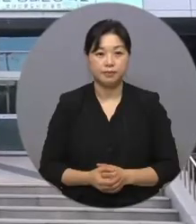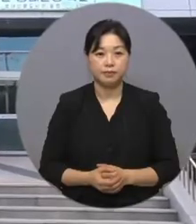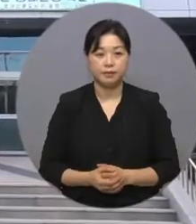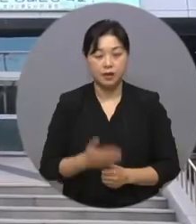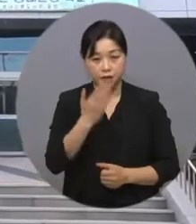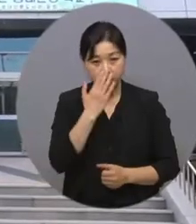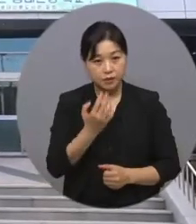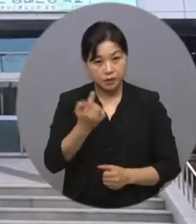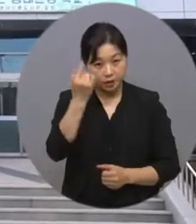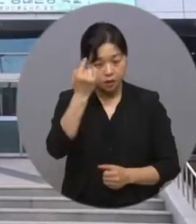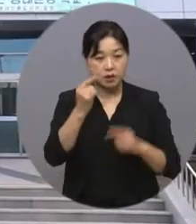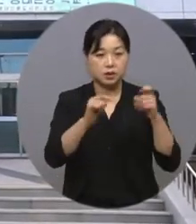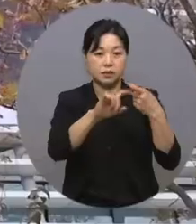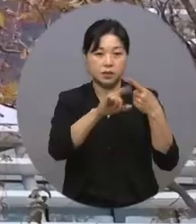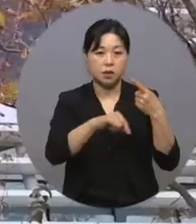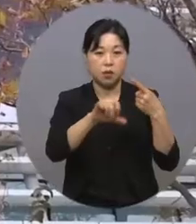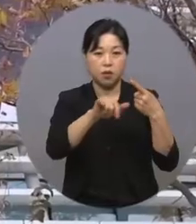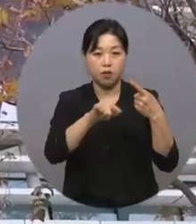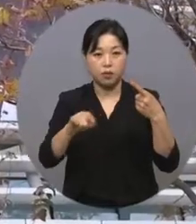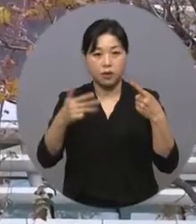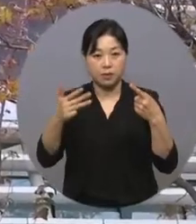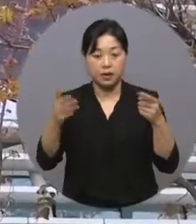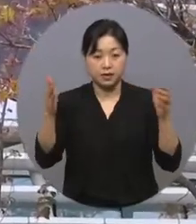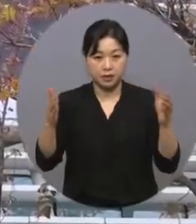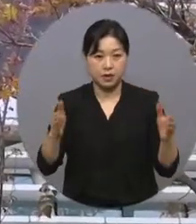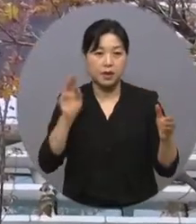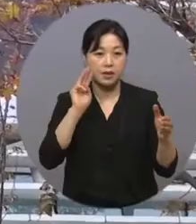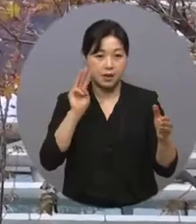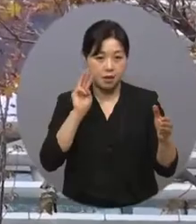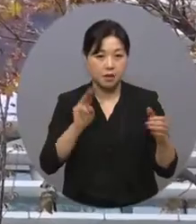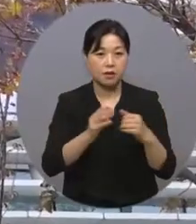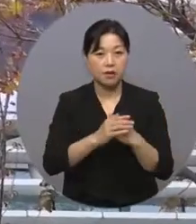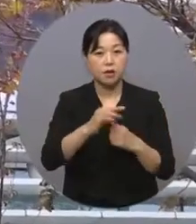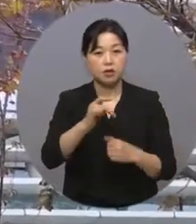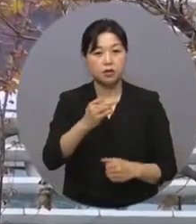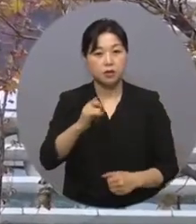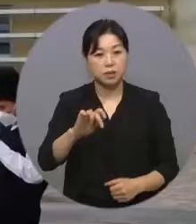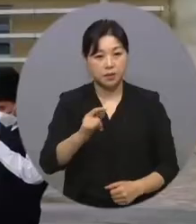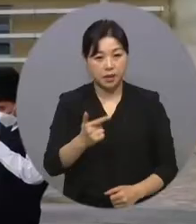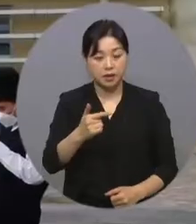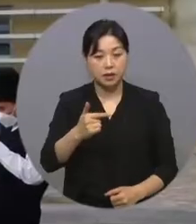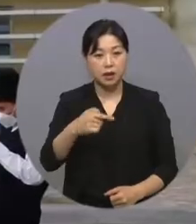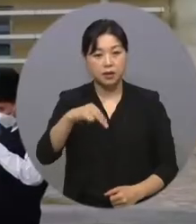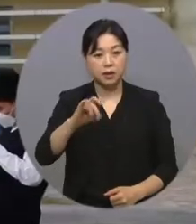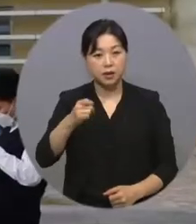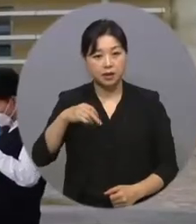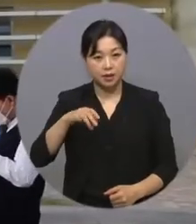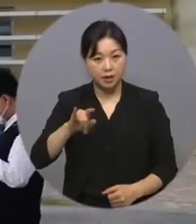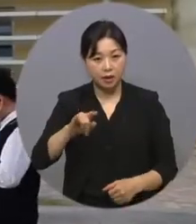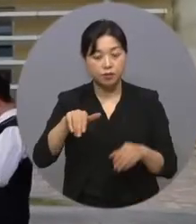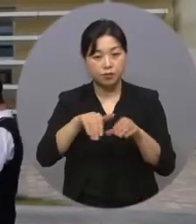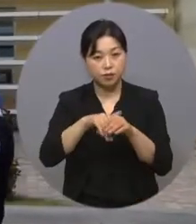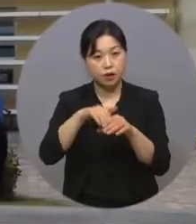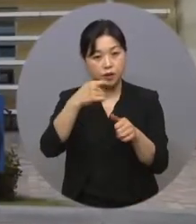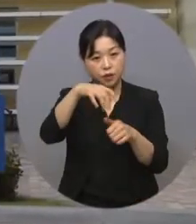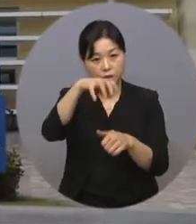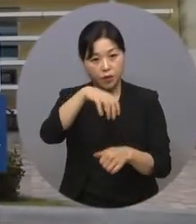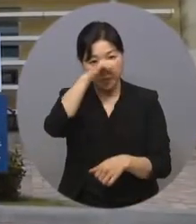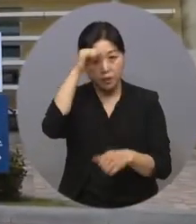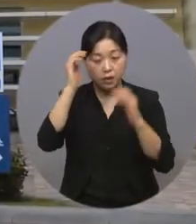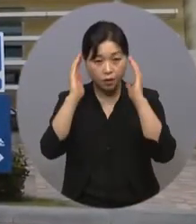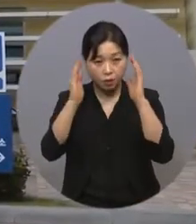순천에서는 지난 5일부터 8일까지 나흘 동안 순천만 생태문화교육원에서 평생학습, 내